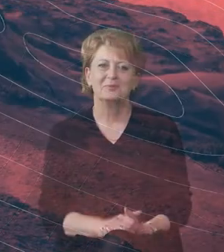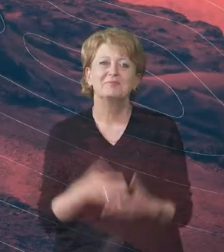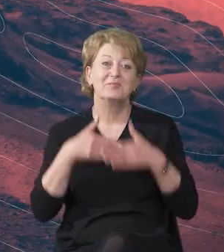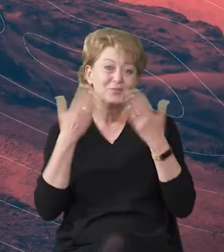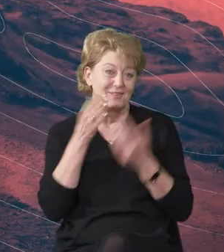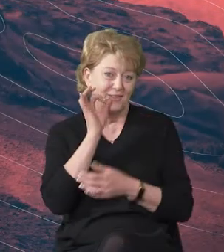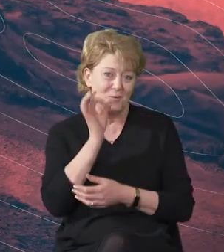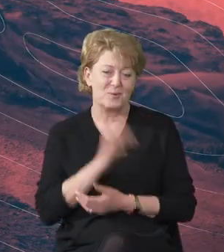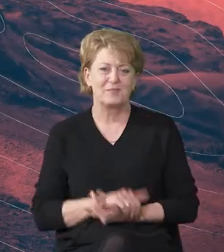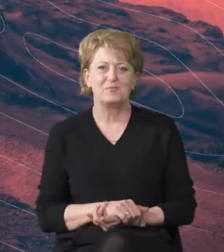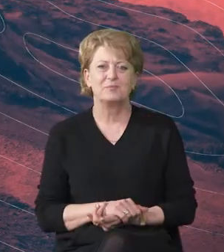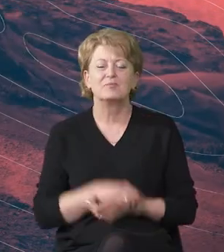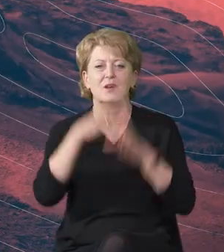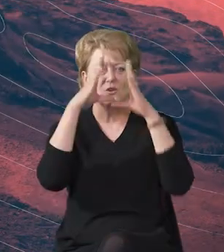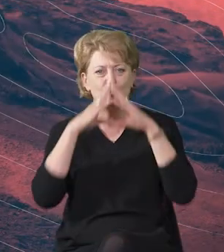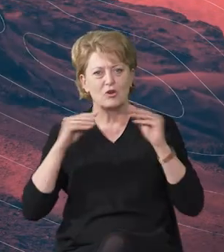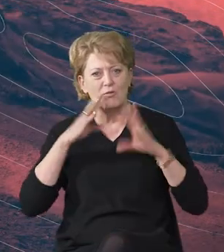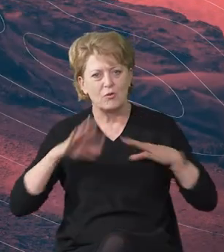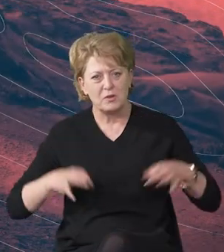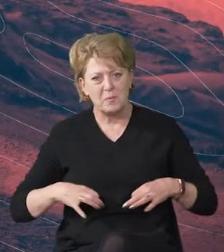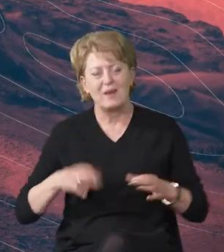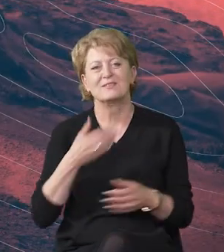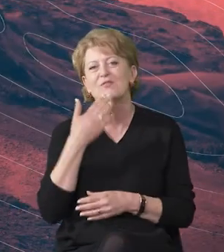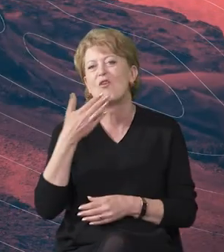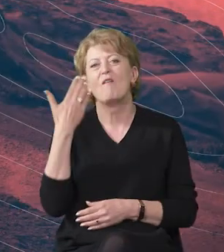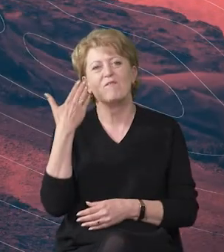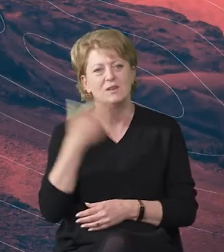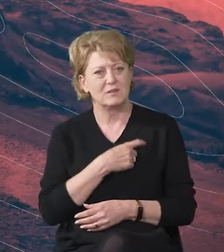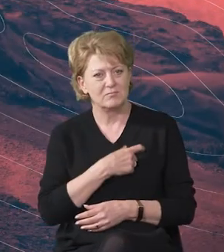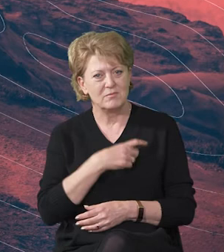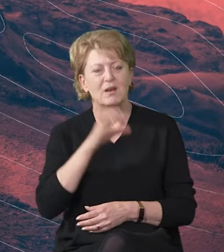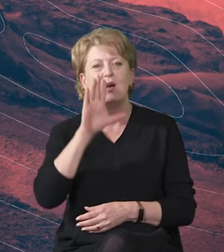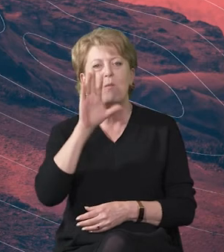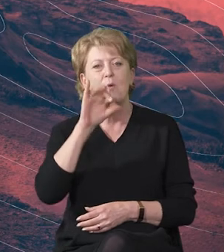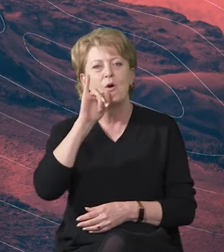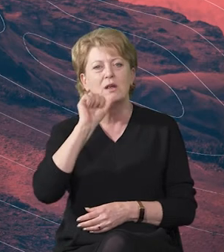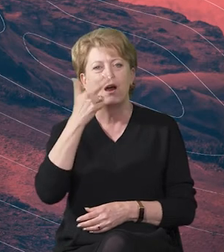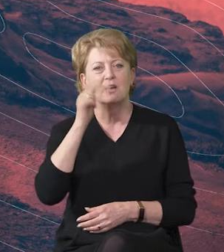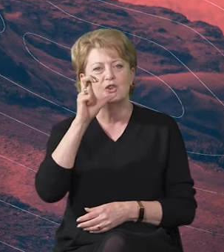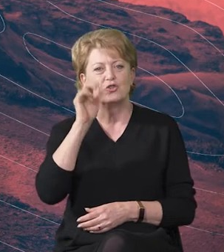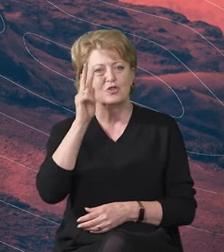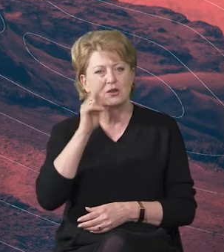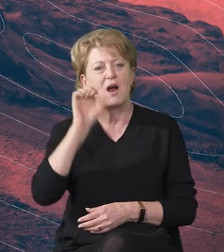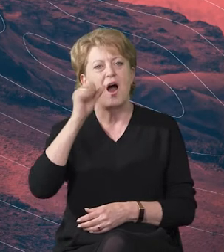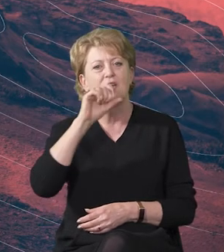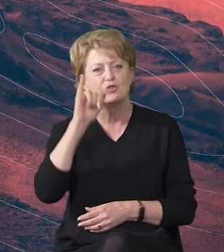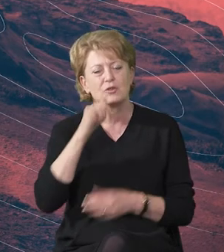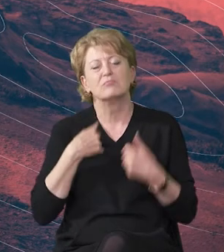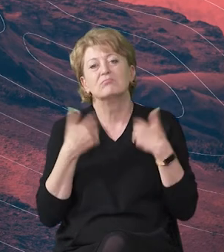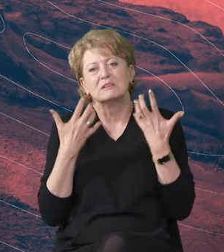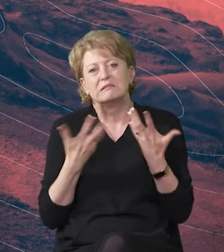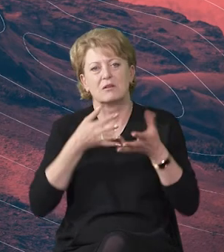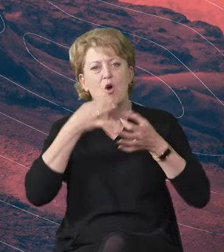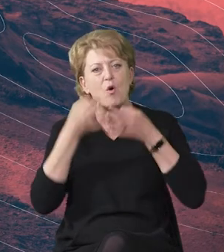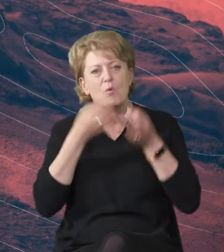Dzień dobry. Szanowni Państwo, witam serdecznie. Nazywam się Andrzej Bojańczyk i chciałbym dzisiaj opowiedzieć Państwu